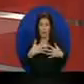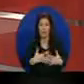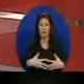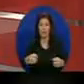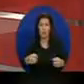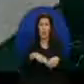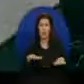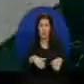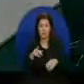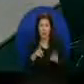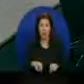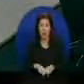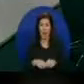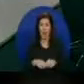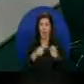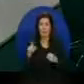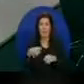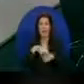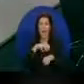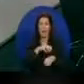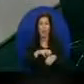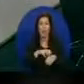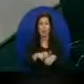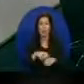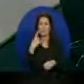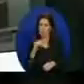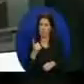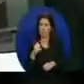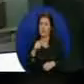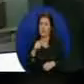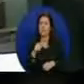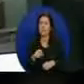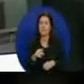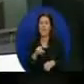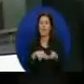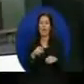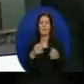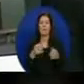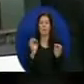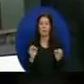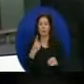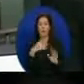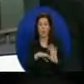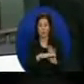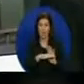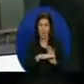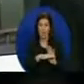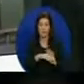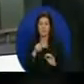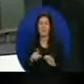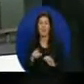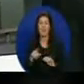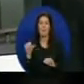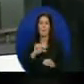כן, כי המוגים הם בעלי חיים מאוד מאוד מיוחדים, שאחד התנאים לקיומם זה מים